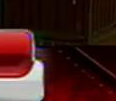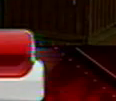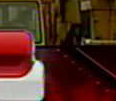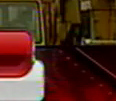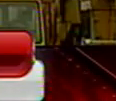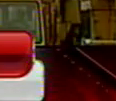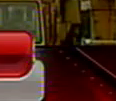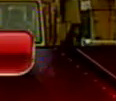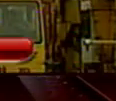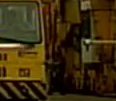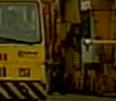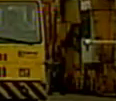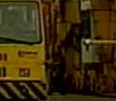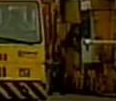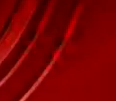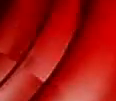berkembang